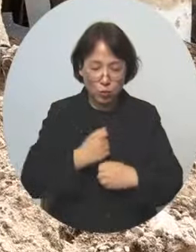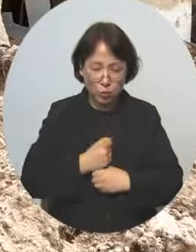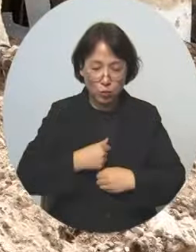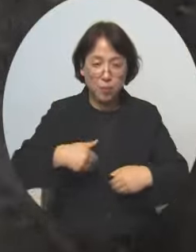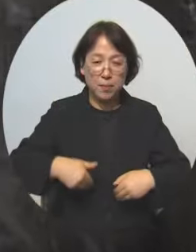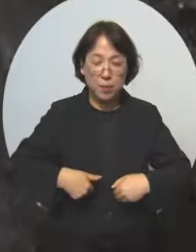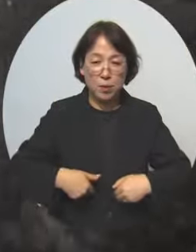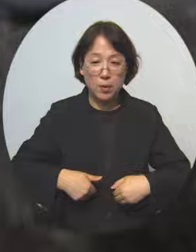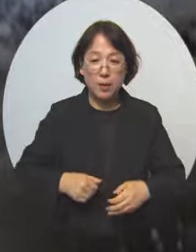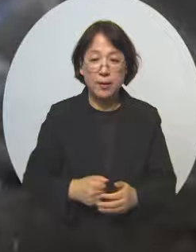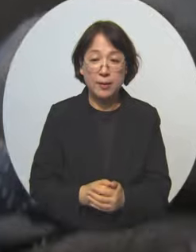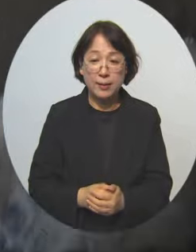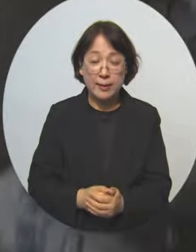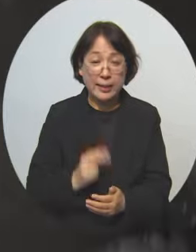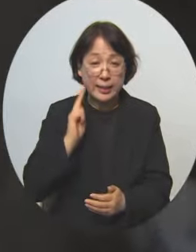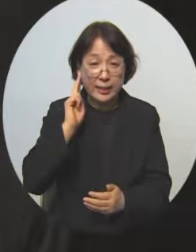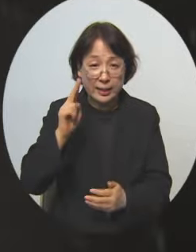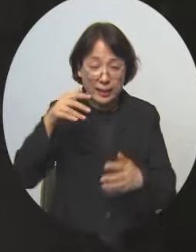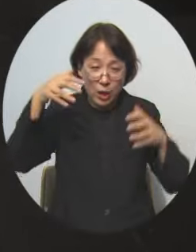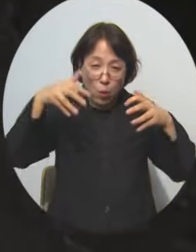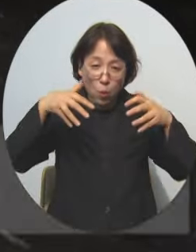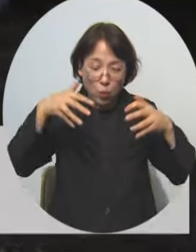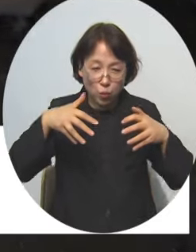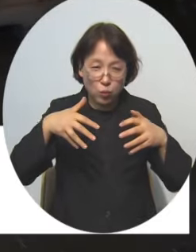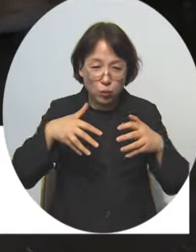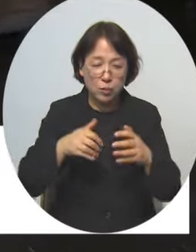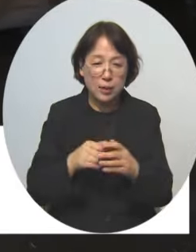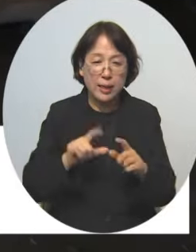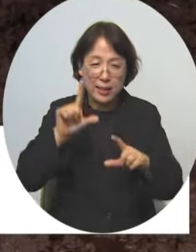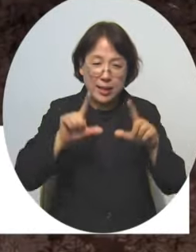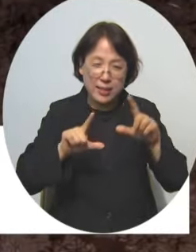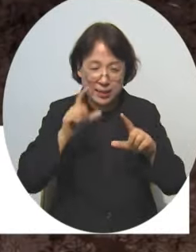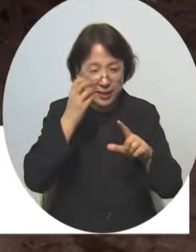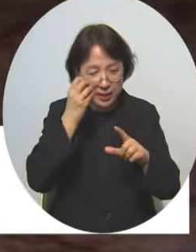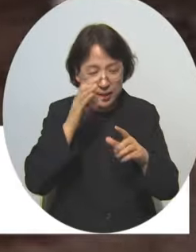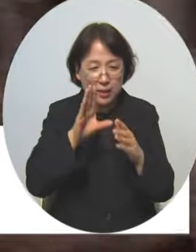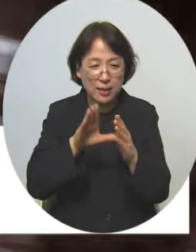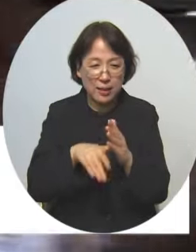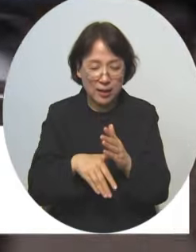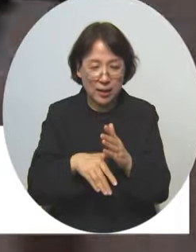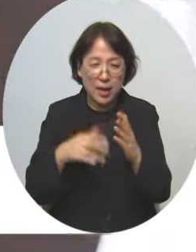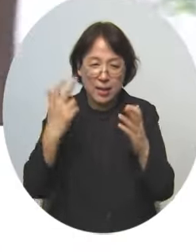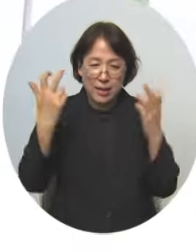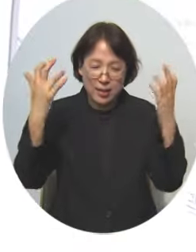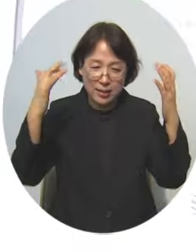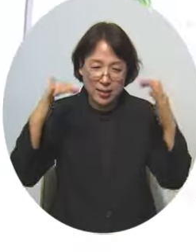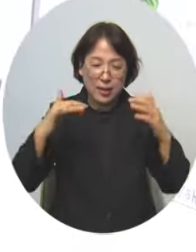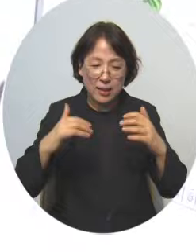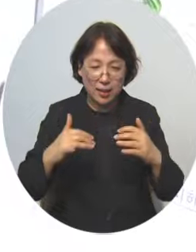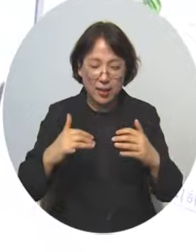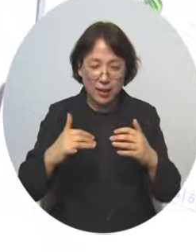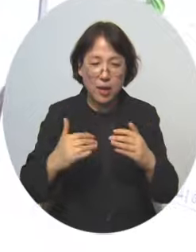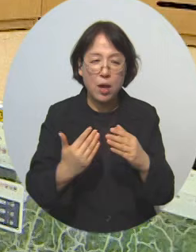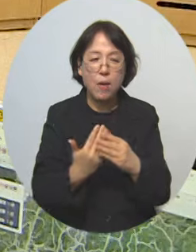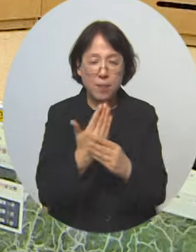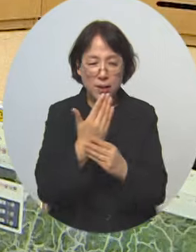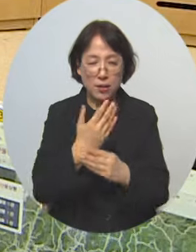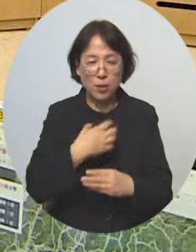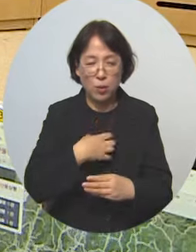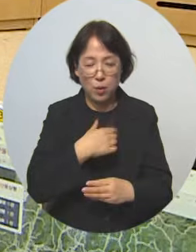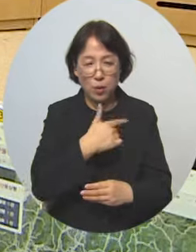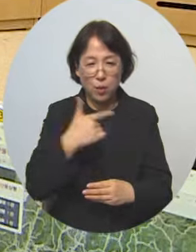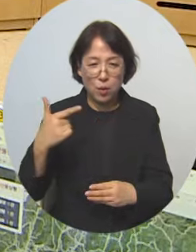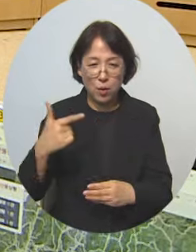필요합니다. 극한 호우 등 이상기후 현상이 심화되면서 산사태 발생 위험이 커지고 있어서입니다.